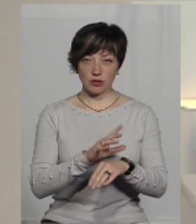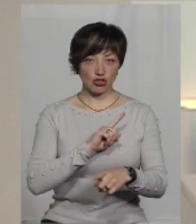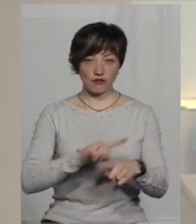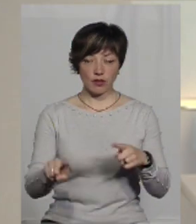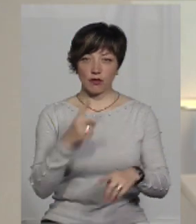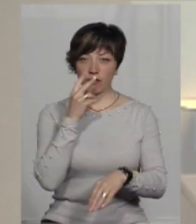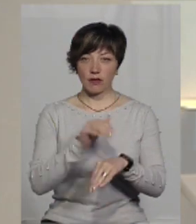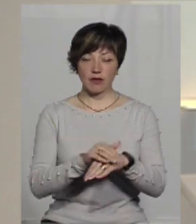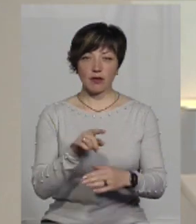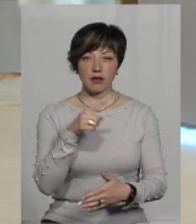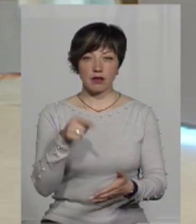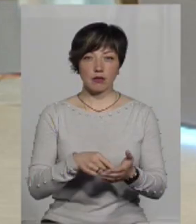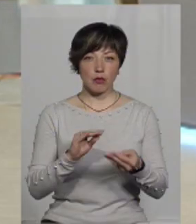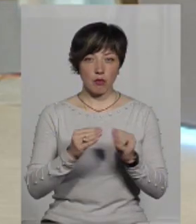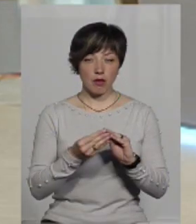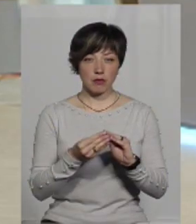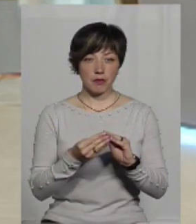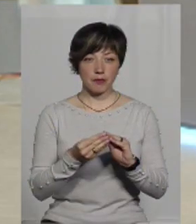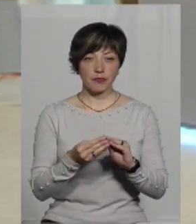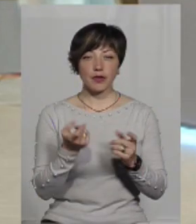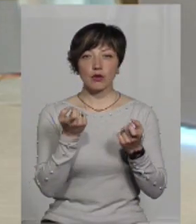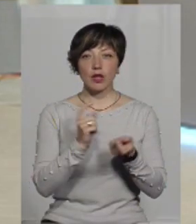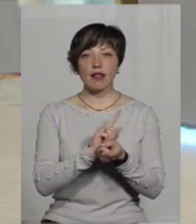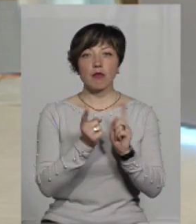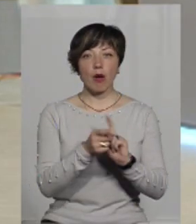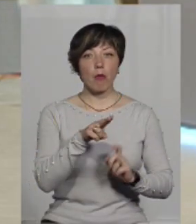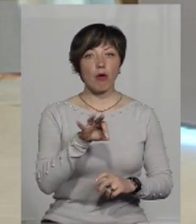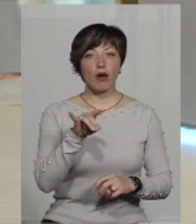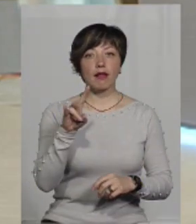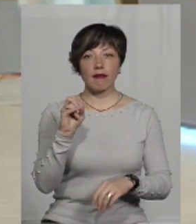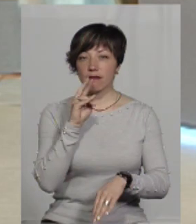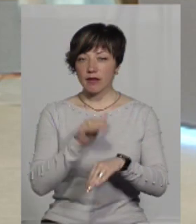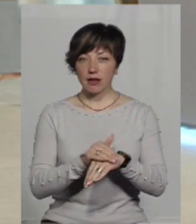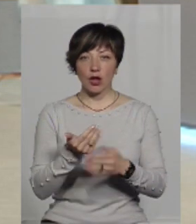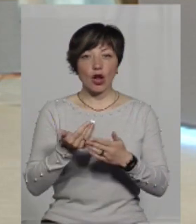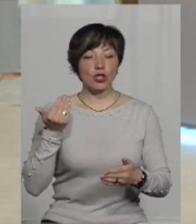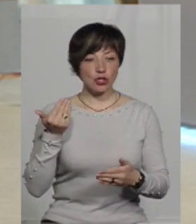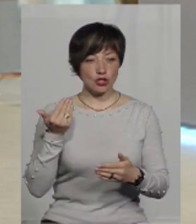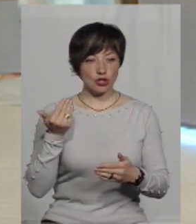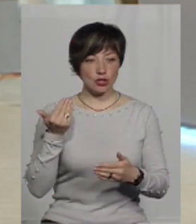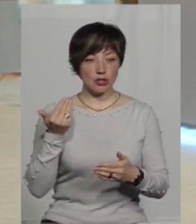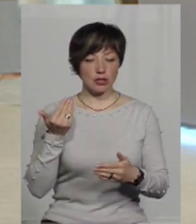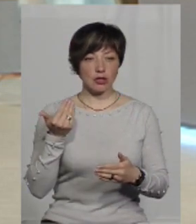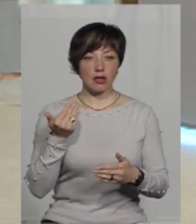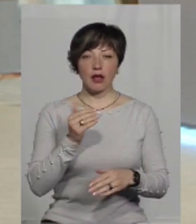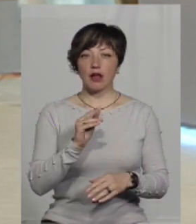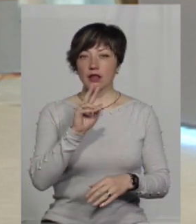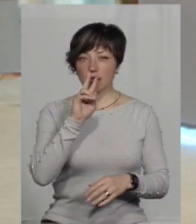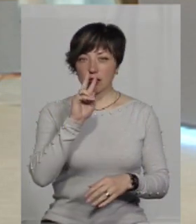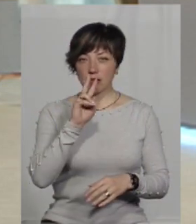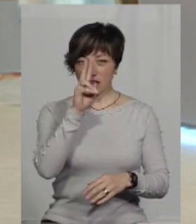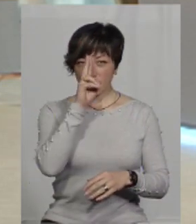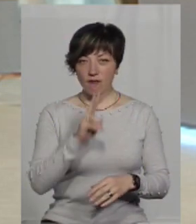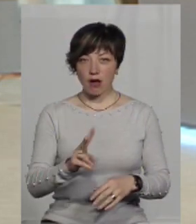дуже швидко виявили так, цю трошки, проблему. Це з чим трошки пов'язано? Навпаки, Поліна була виявлена у нас трошки раніше. Вже в